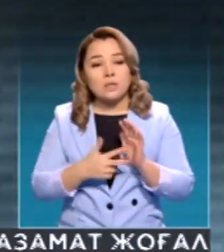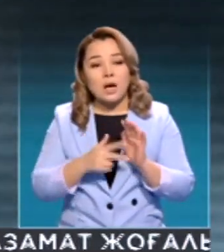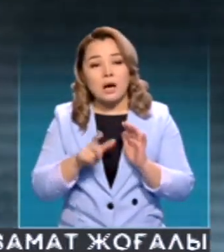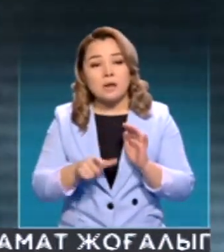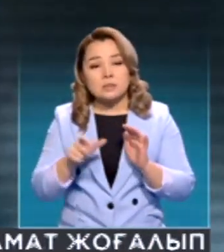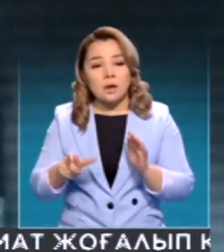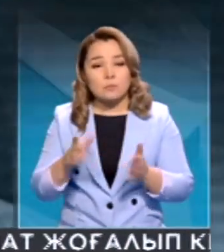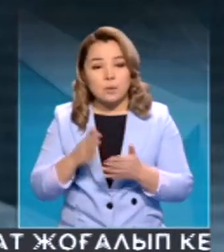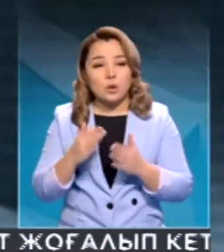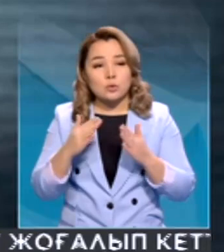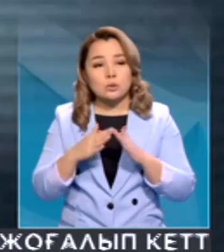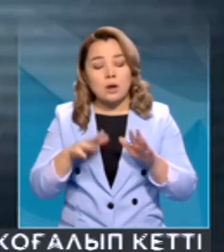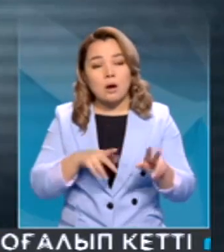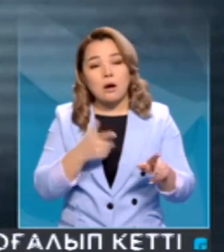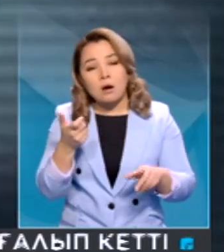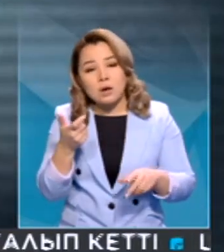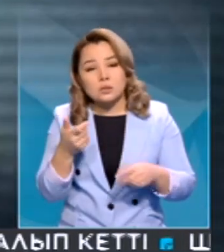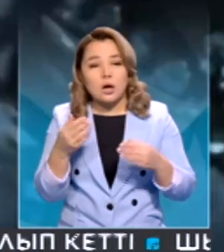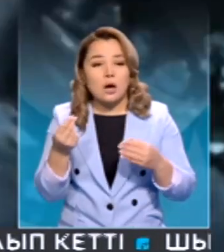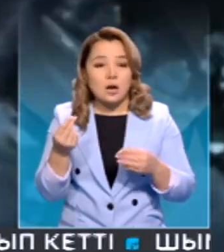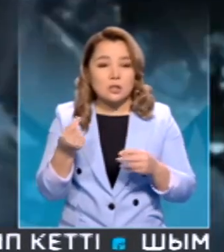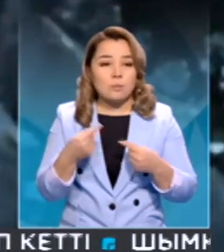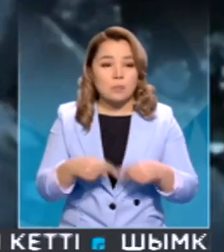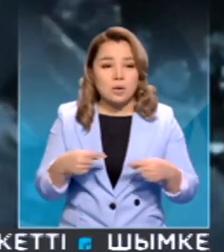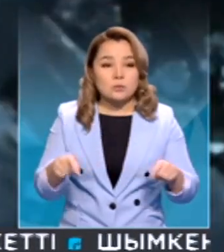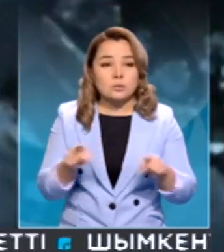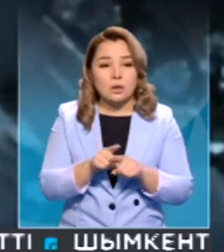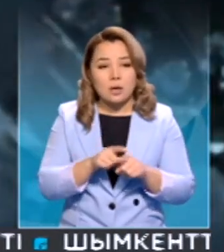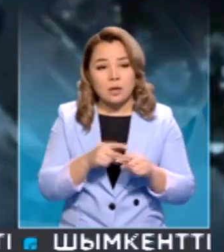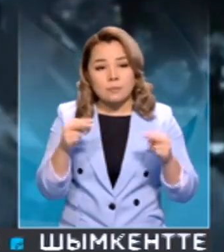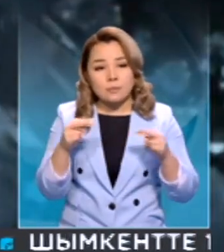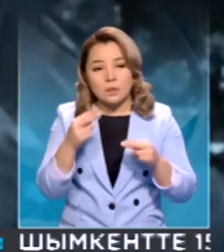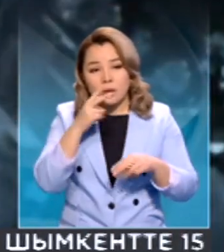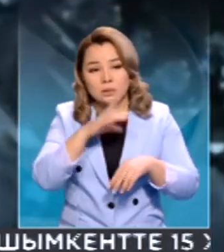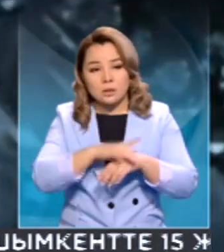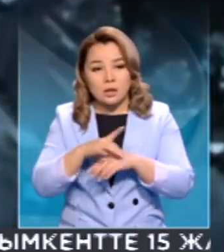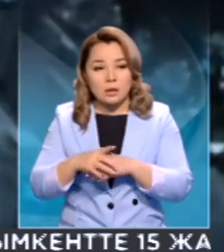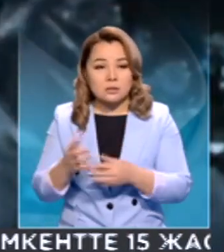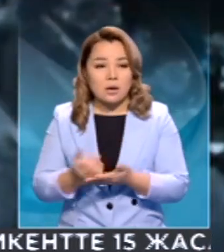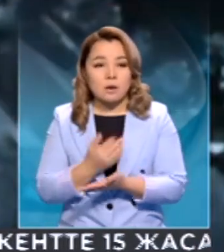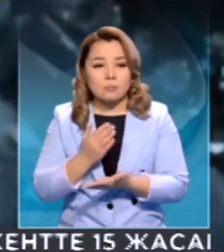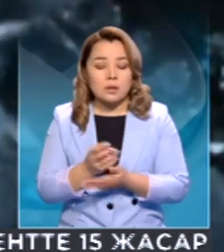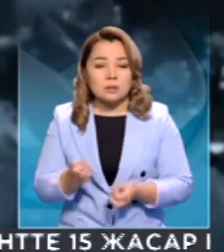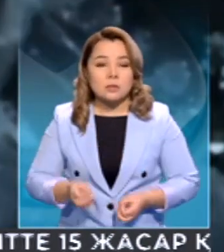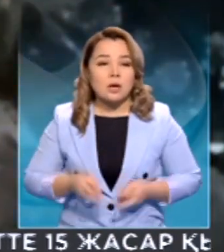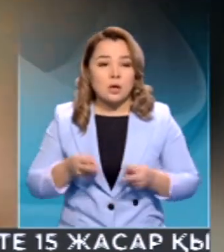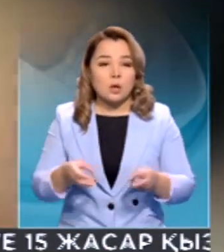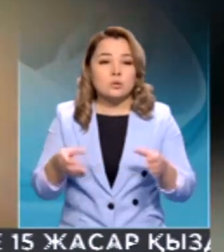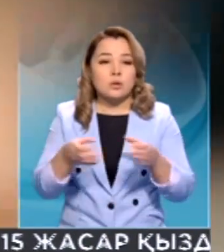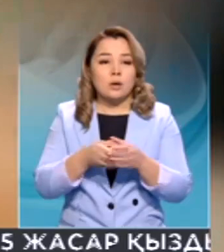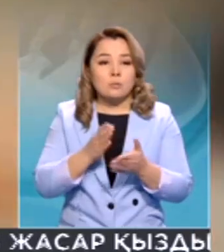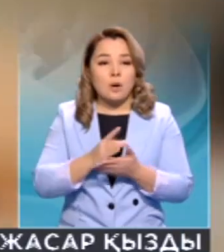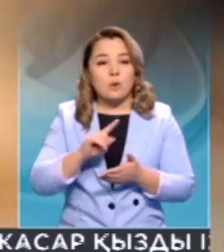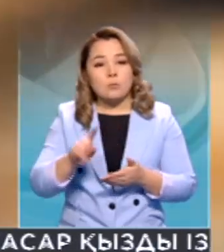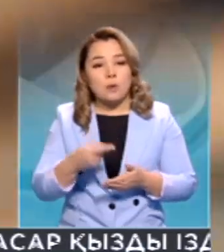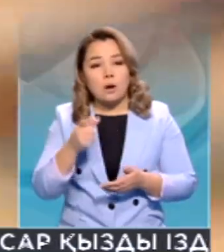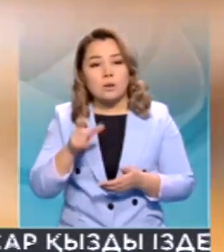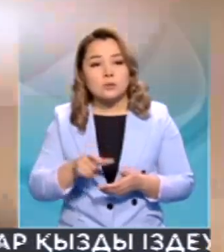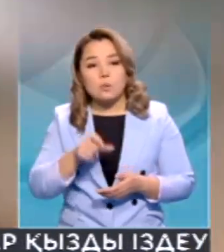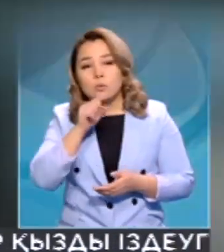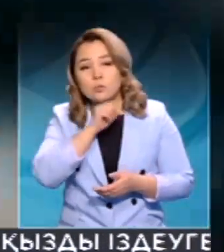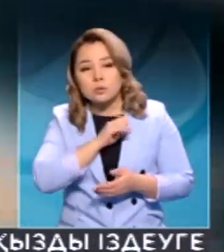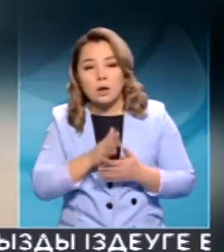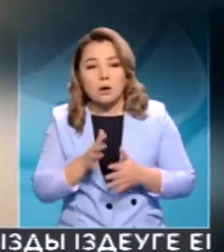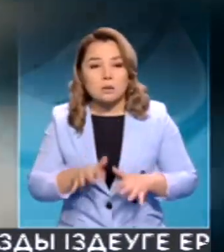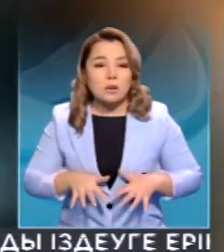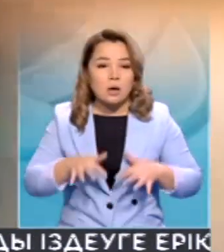Олардың үйінен атыс қаруы, ақша мен басқа да айғақ заттар табылды. Қылмыстық топтың адам ұрлау, бопсалау, қару мен